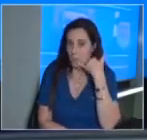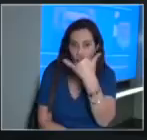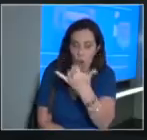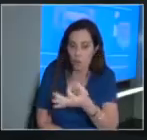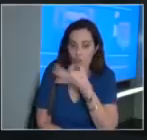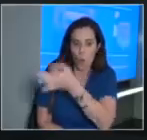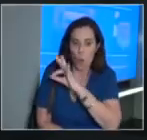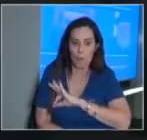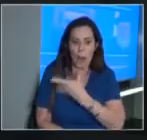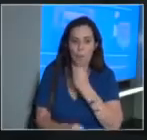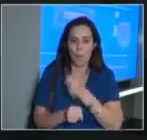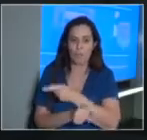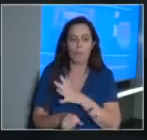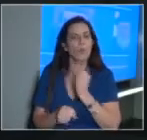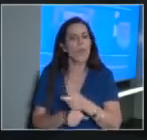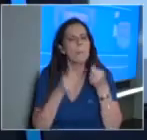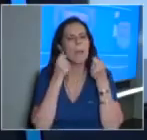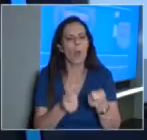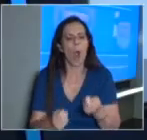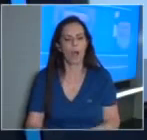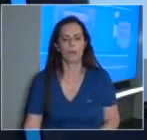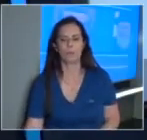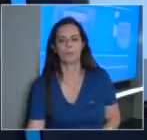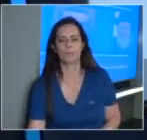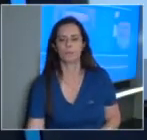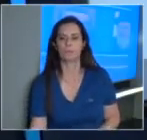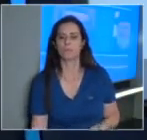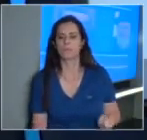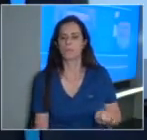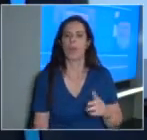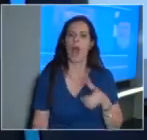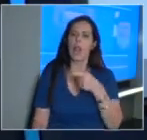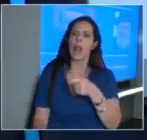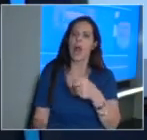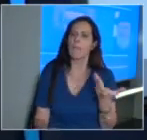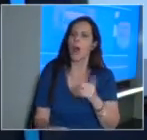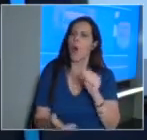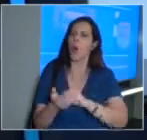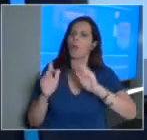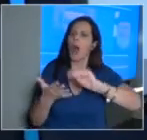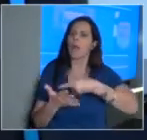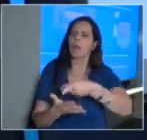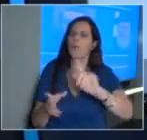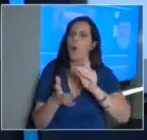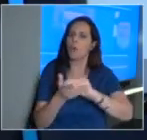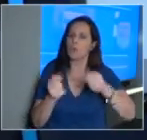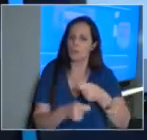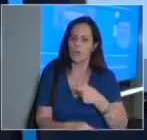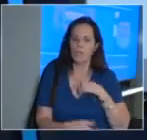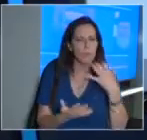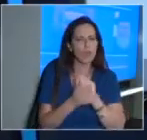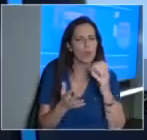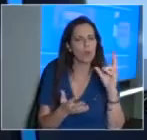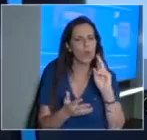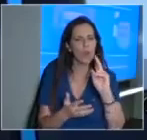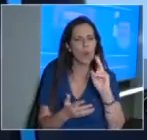או של אנשיו. לא, בוא נשאל אותך. אז למה איתכם עדיין לא נסגר? אתם השותפים הטבעיים. נכון, יש משהו שאני לא מצליח